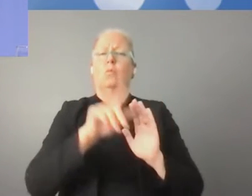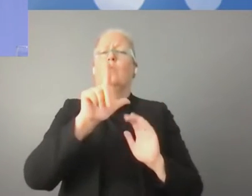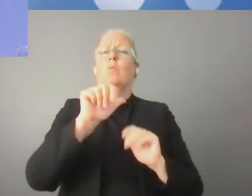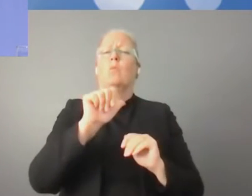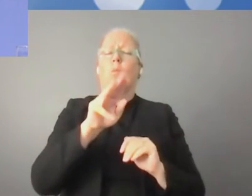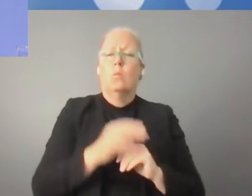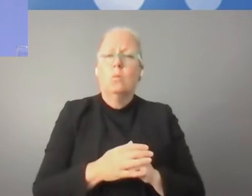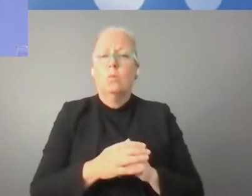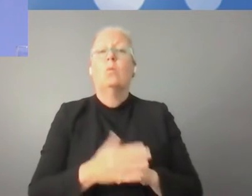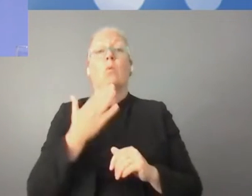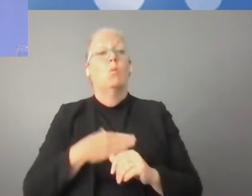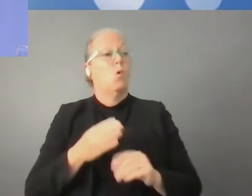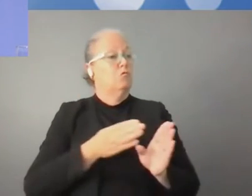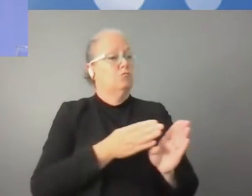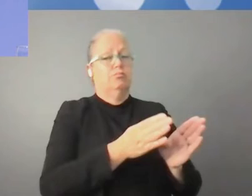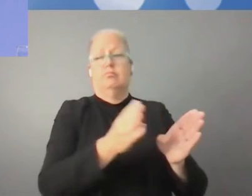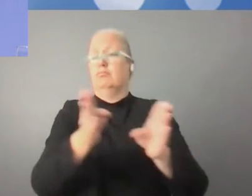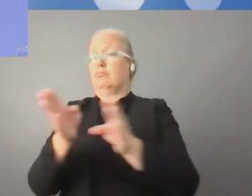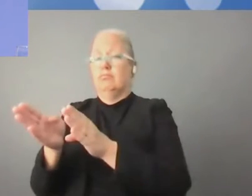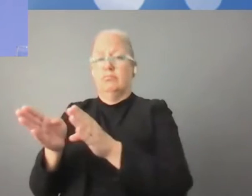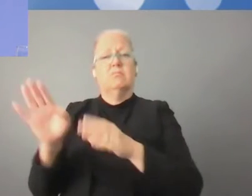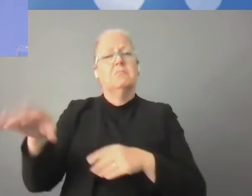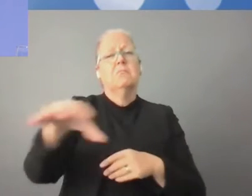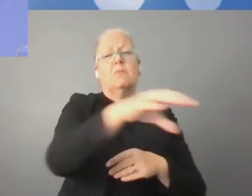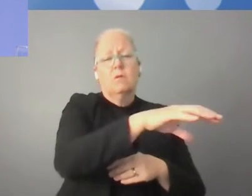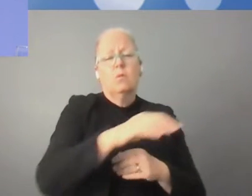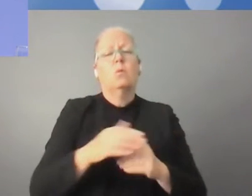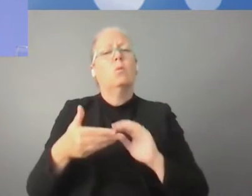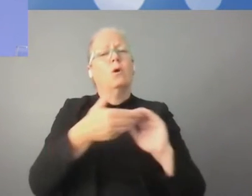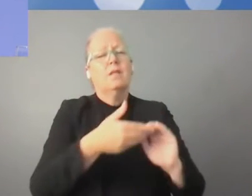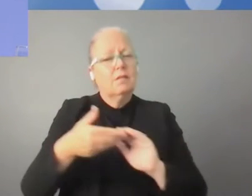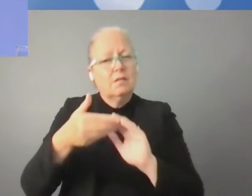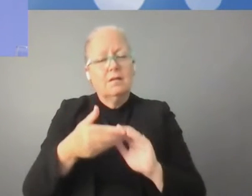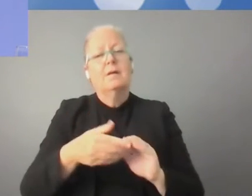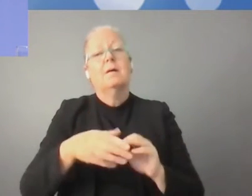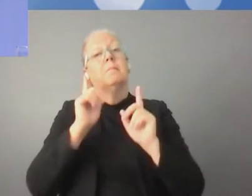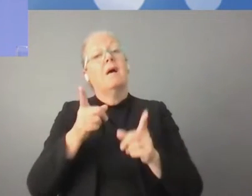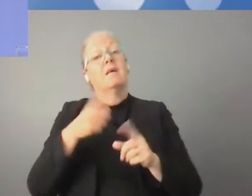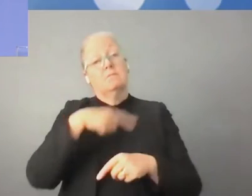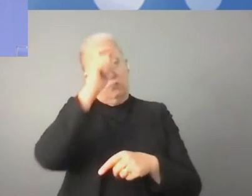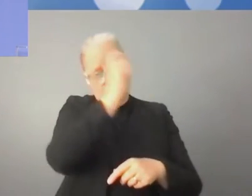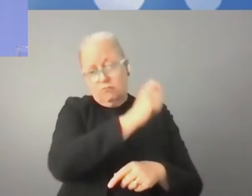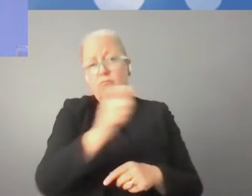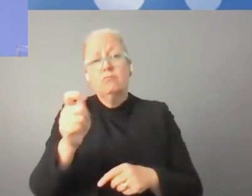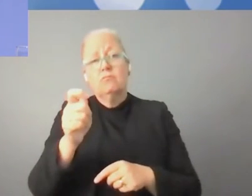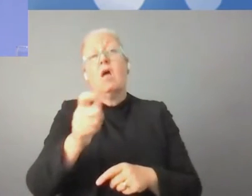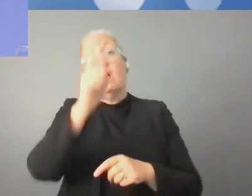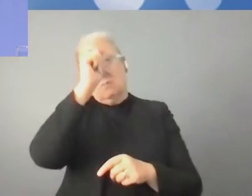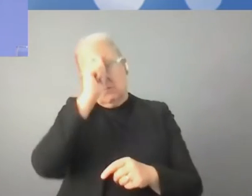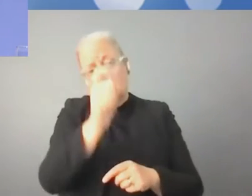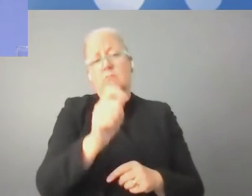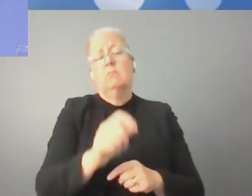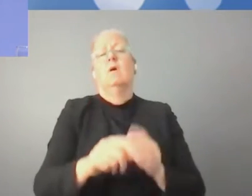многие стороны. Многие стороны и уважающие принцип правового